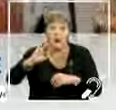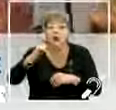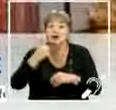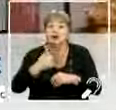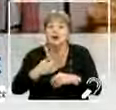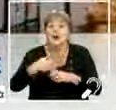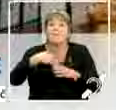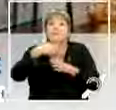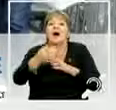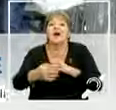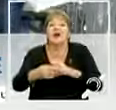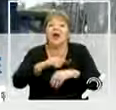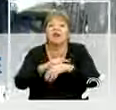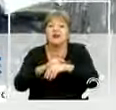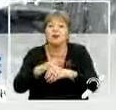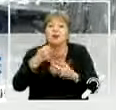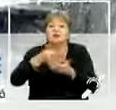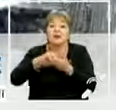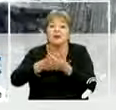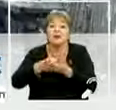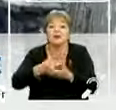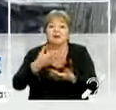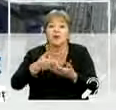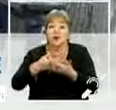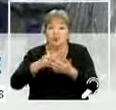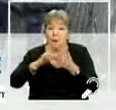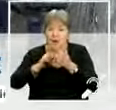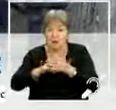perioadei de cotizare. Guvernul nu vrea să dea un pas